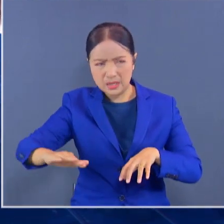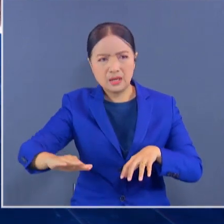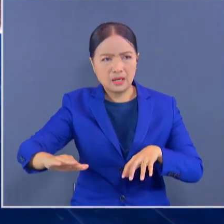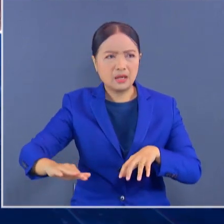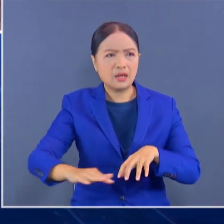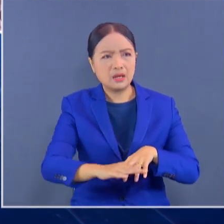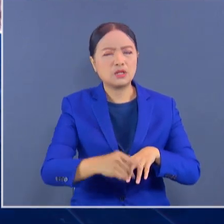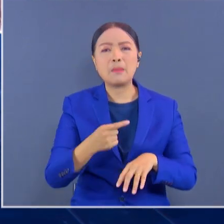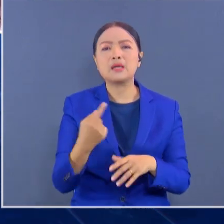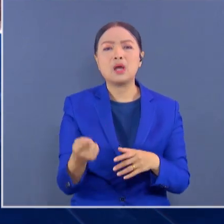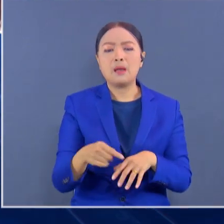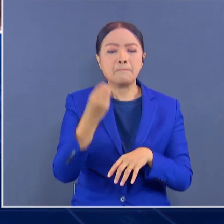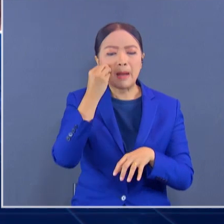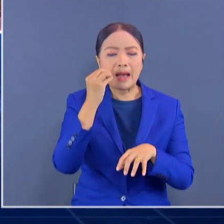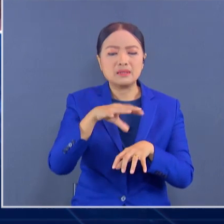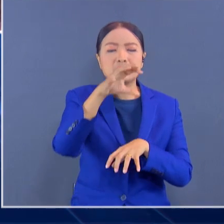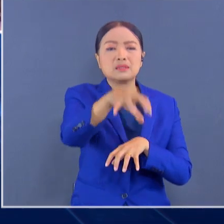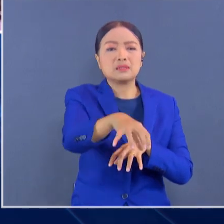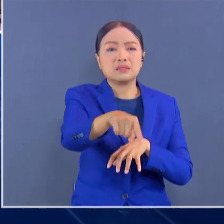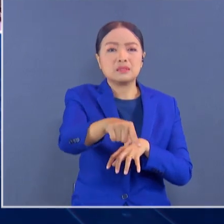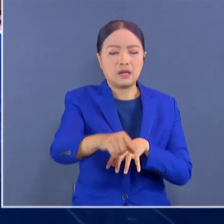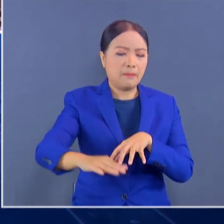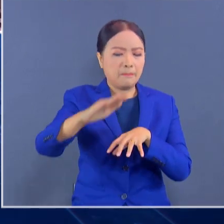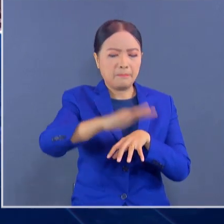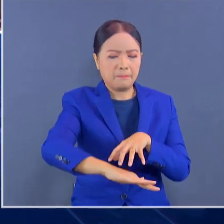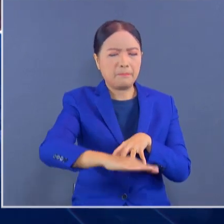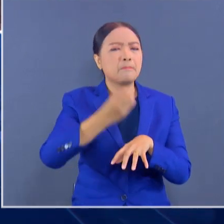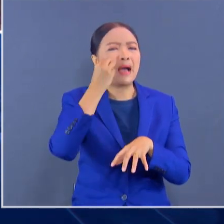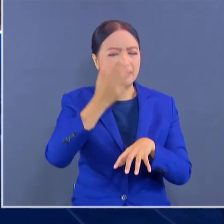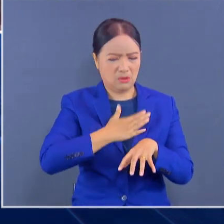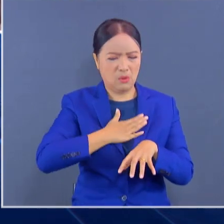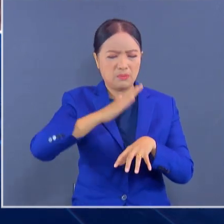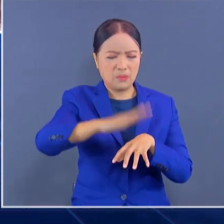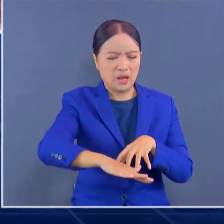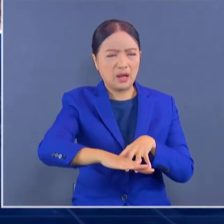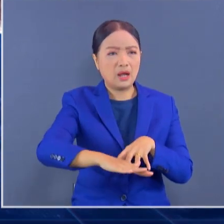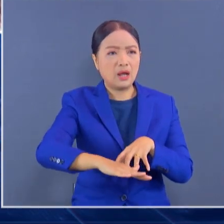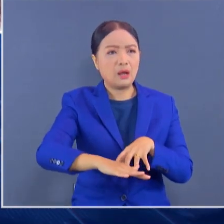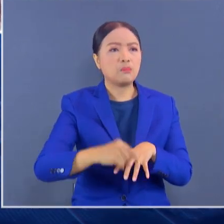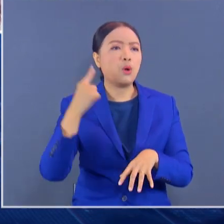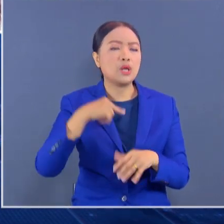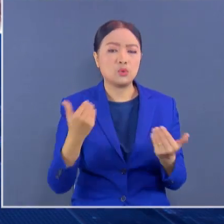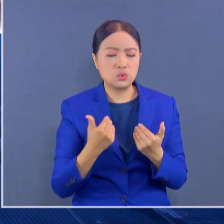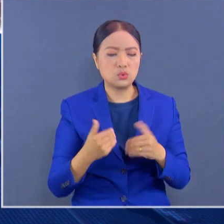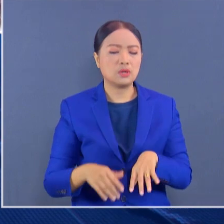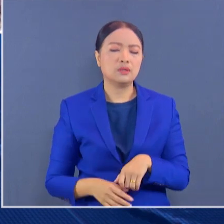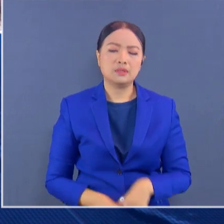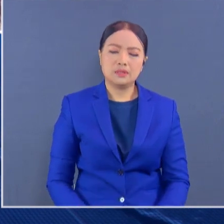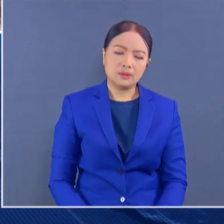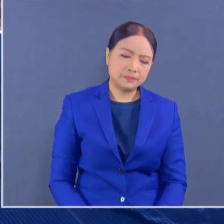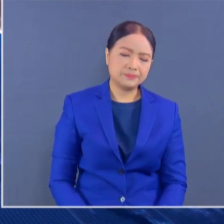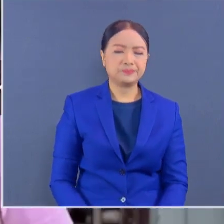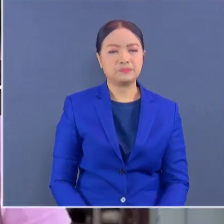เขาเรียกคู่กรณีให้มาขยับรถที่จอดขวางหน้าบ้านเรียกตลอดเรียกไปเรียกมาจนมีปากเสียงกันค่